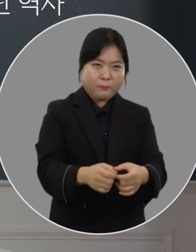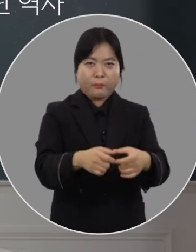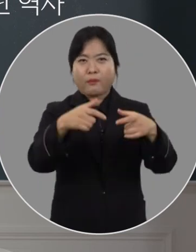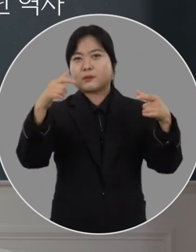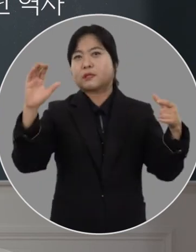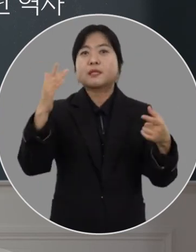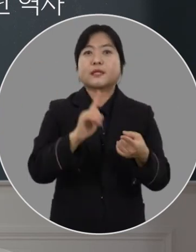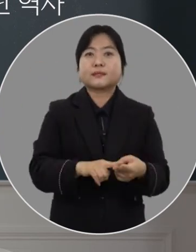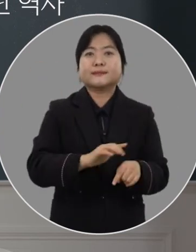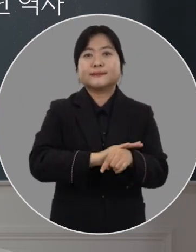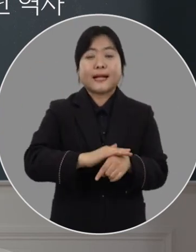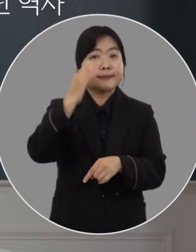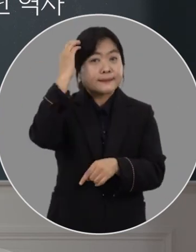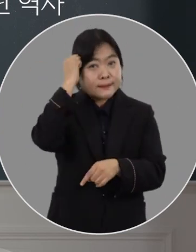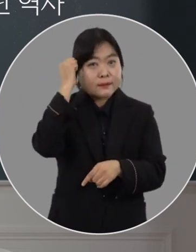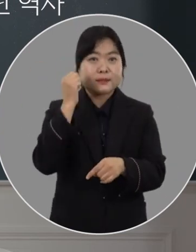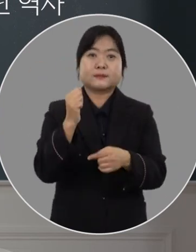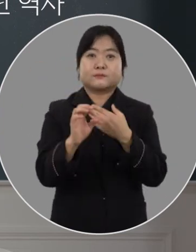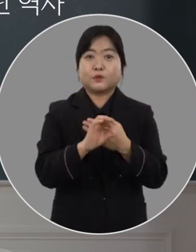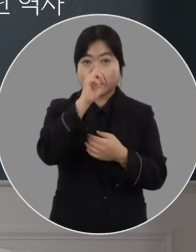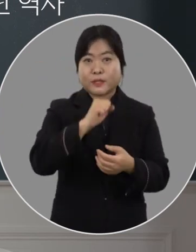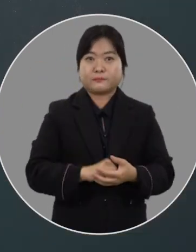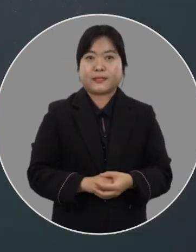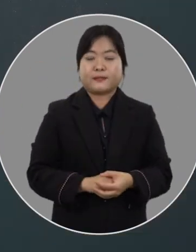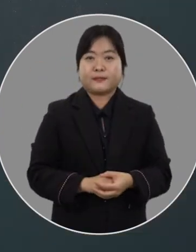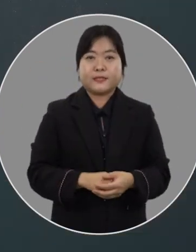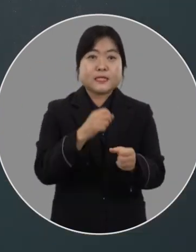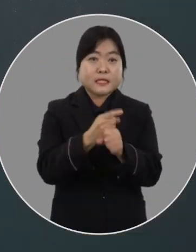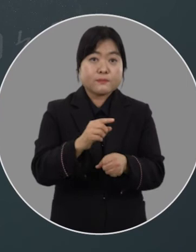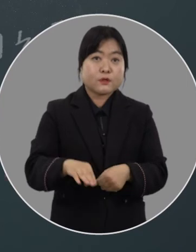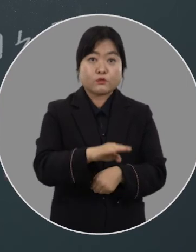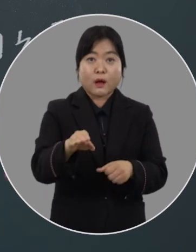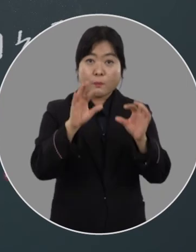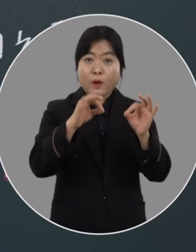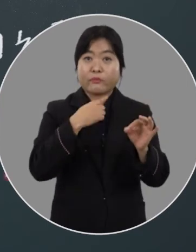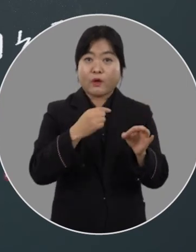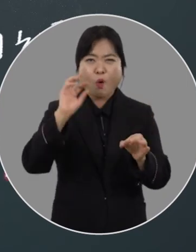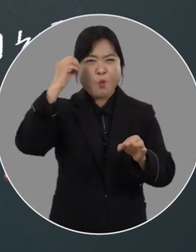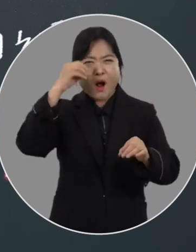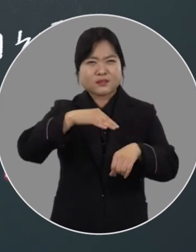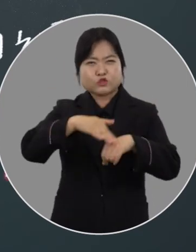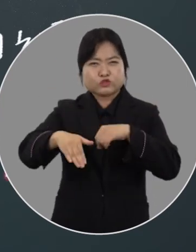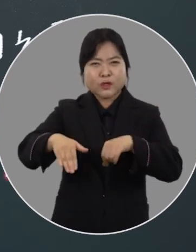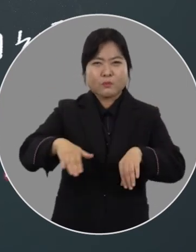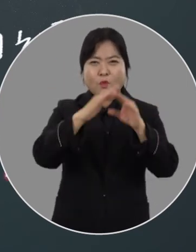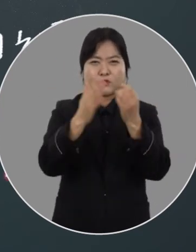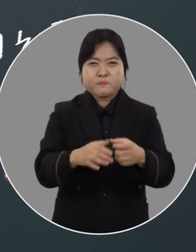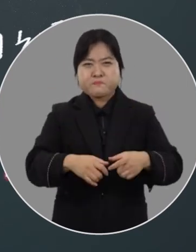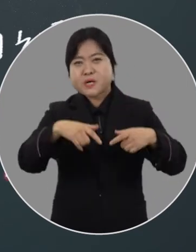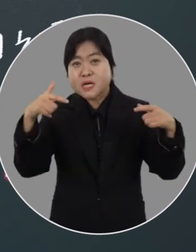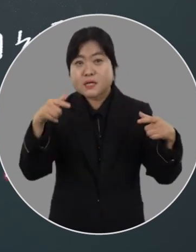사실들을 잘 여러분들이 생각해 보셨으면 좋겠습니다. 이미 우리가 보았던 광신주의가 모두